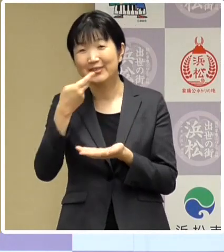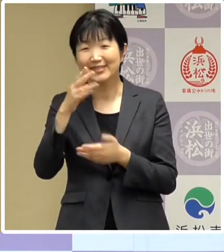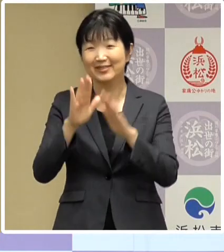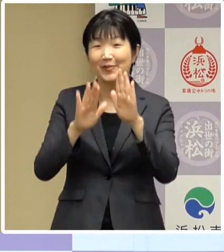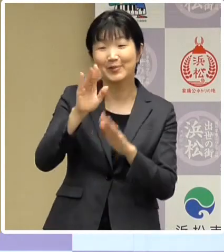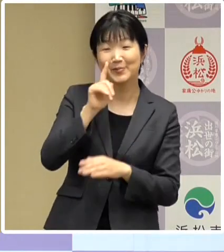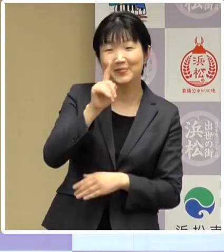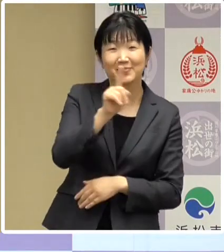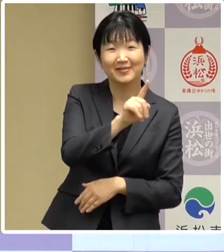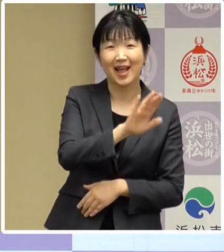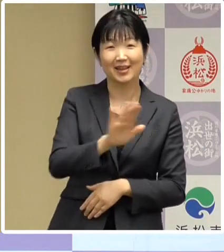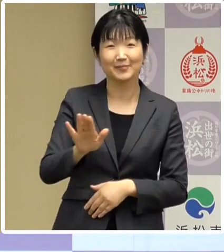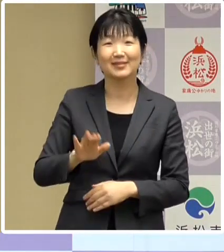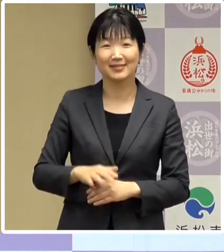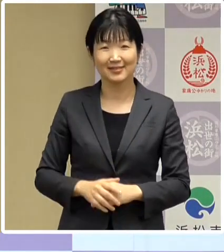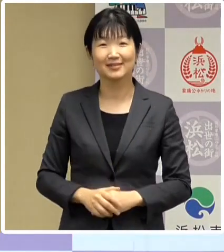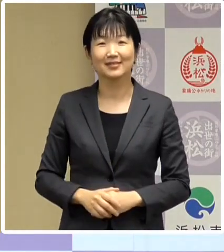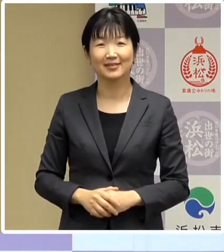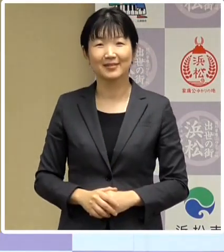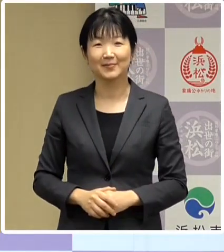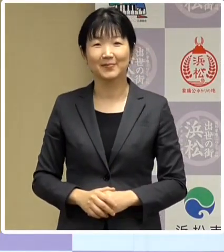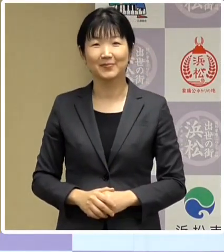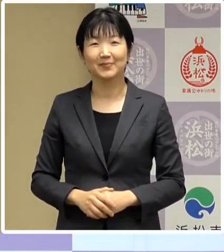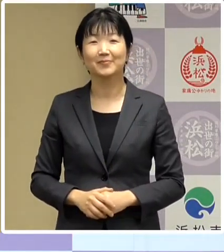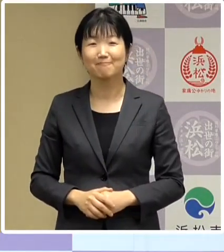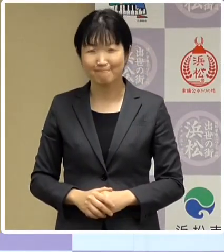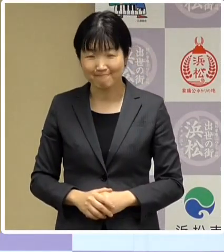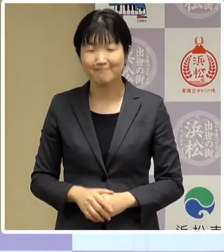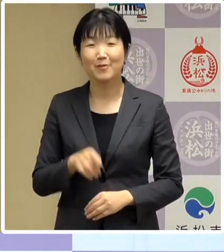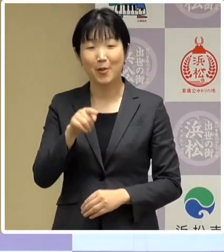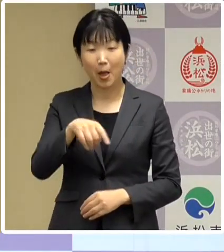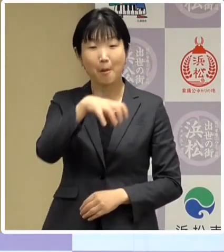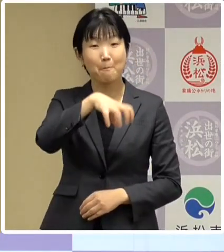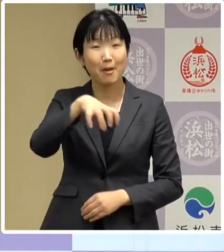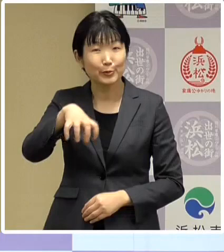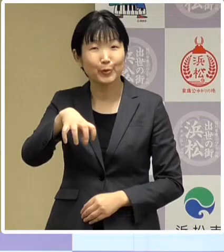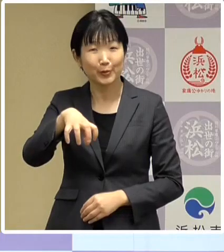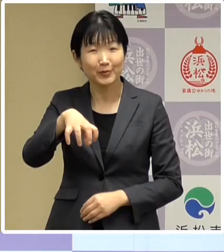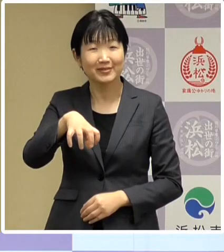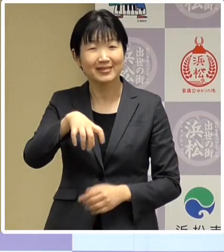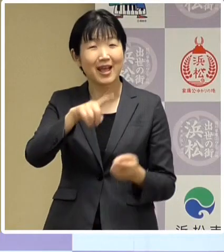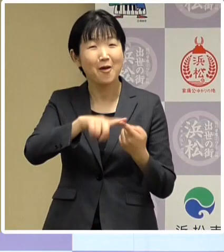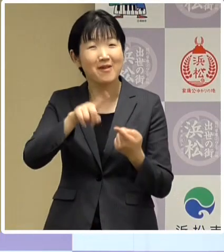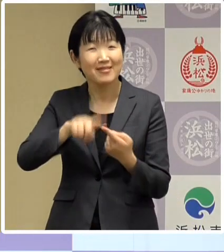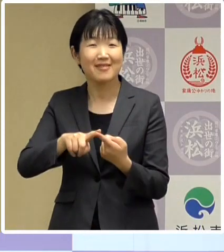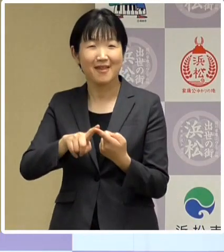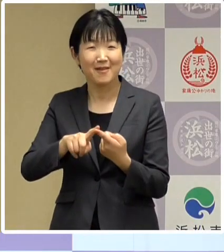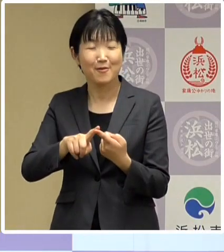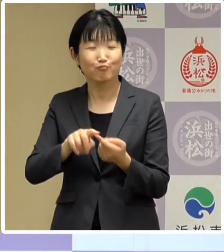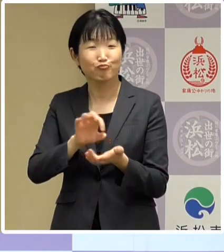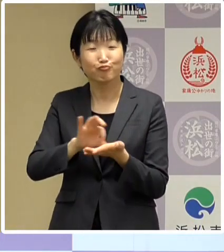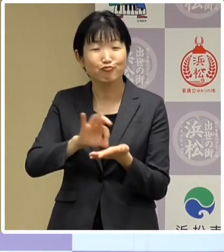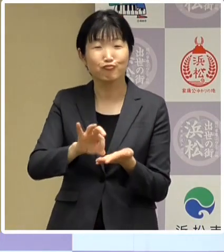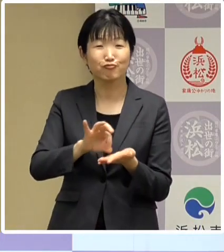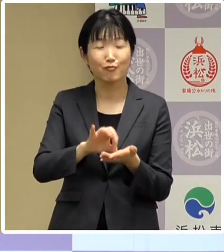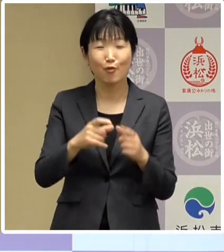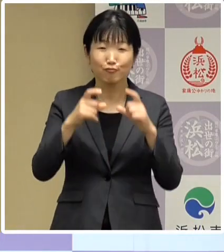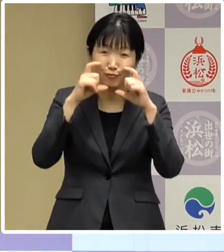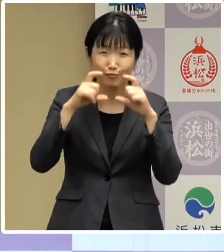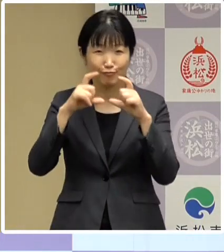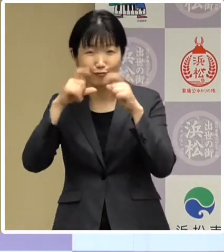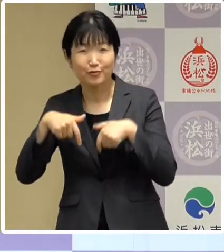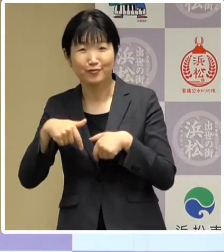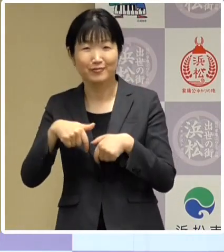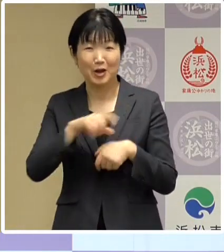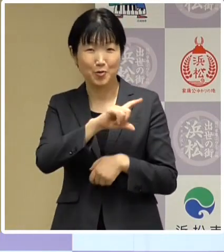食されてますし、まあ、そういうメリハリの効いた使い方でいいんではないかなと。まだまだやっぱり例えば